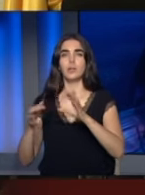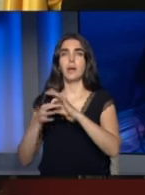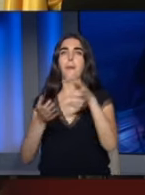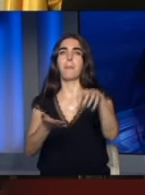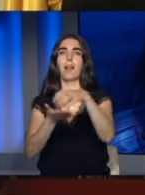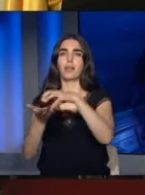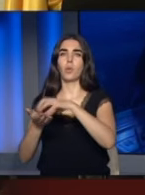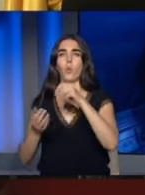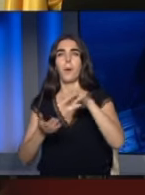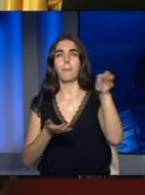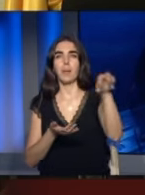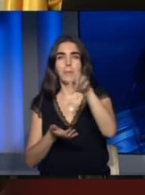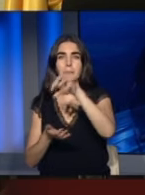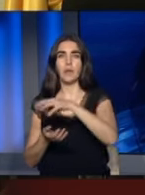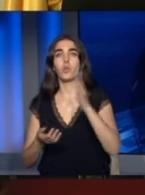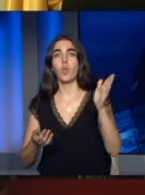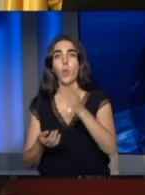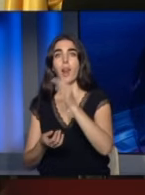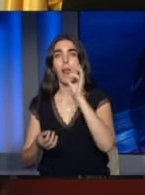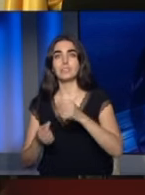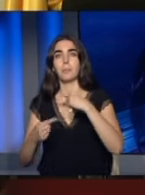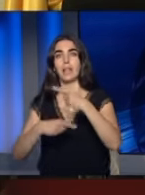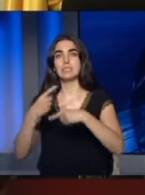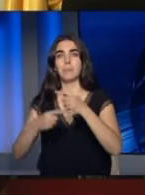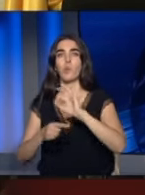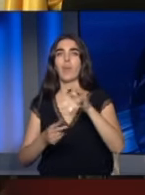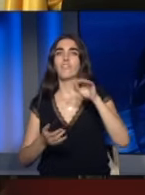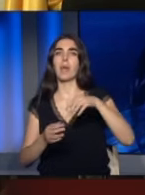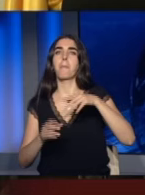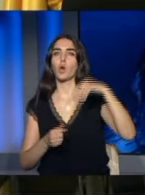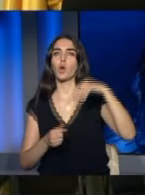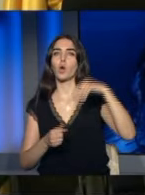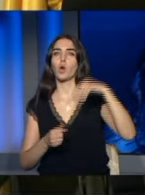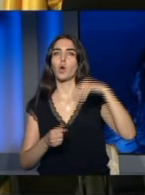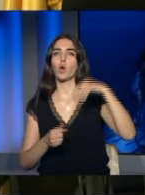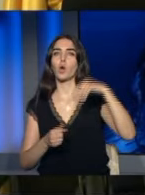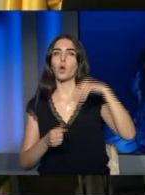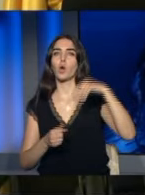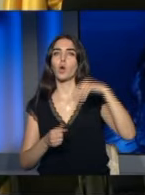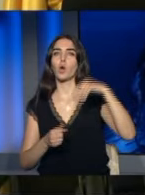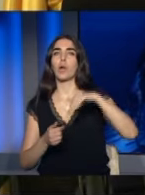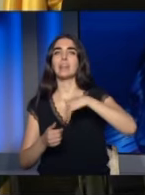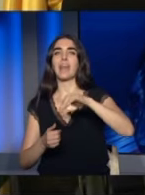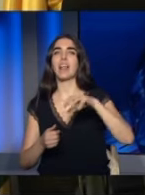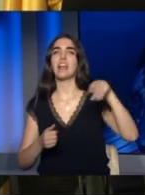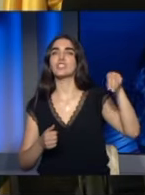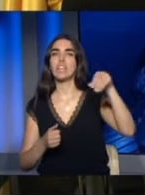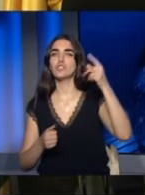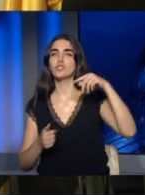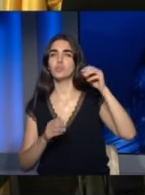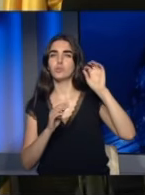الطرقات الاساسيه بمختلف البلدات وخصوصا بالمدن نقدر نلزم هذا العام بالنسبه لطريق